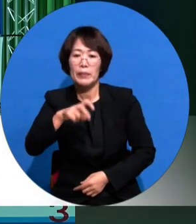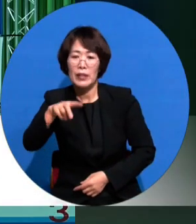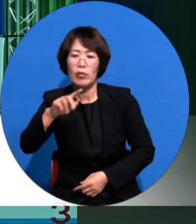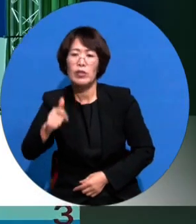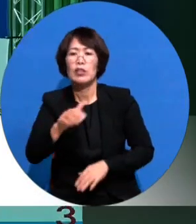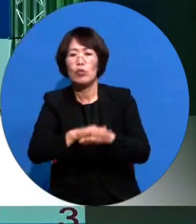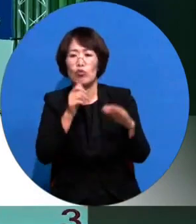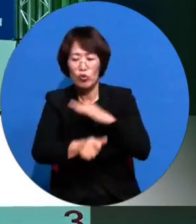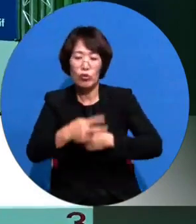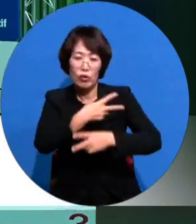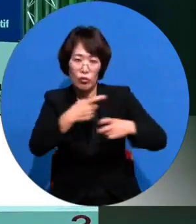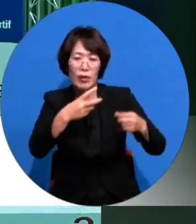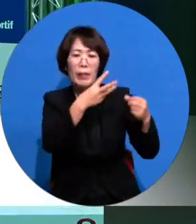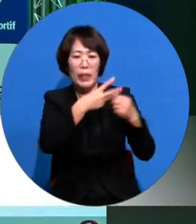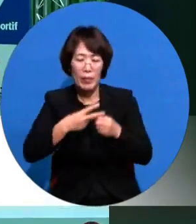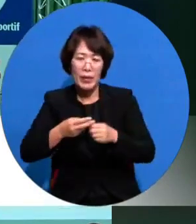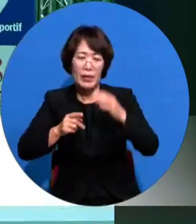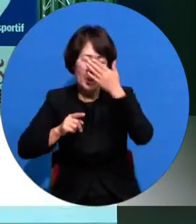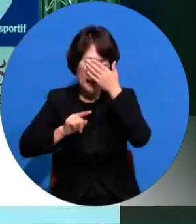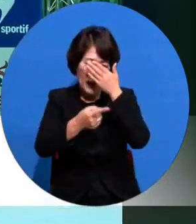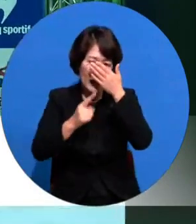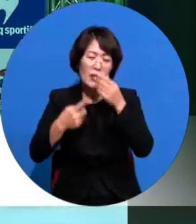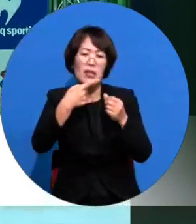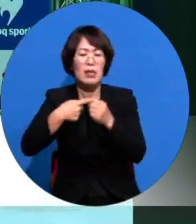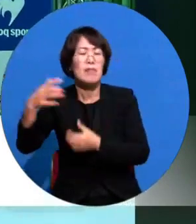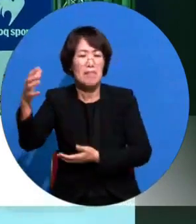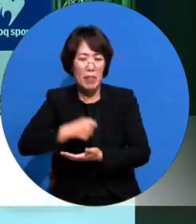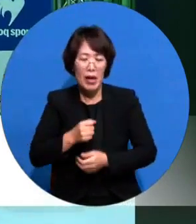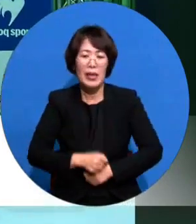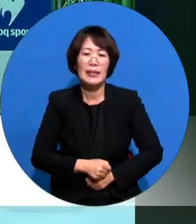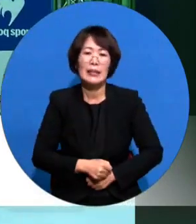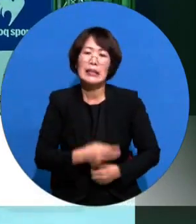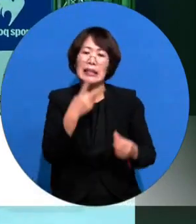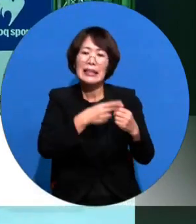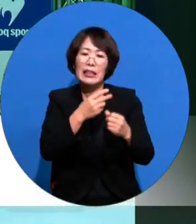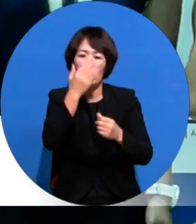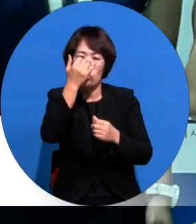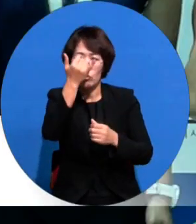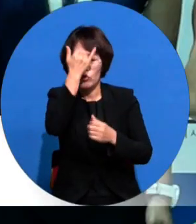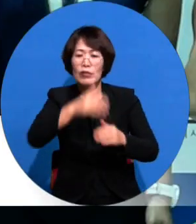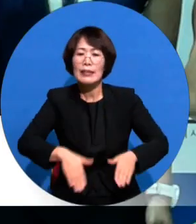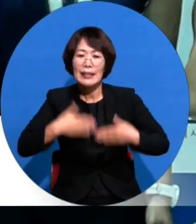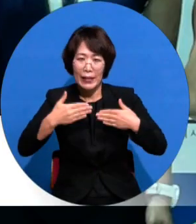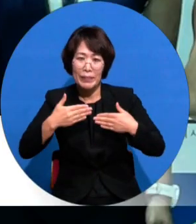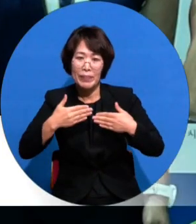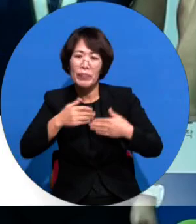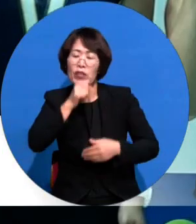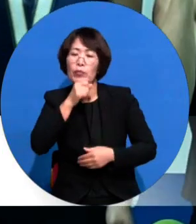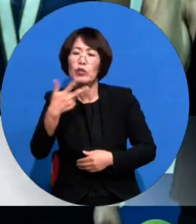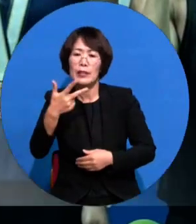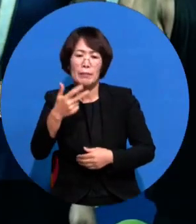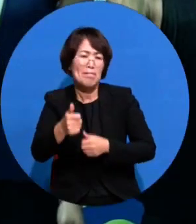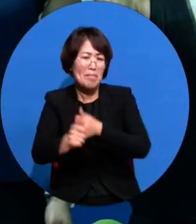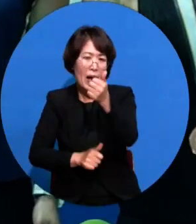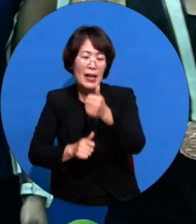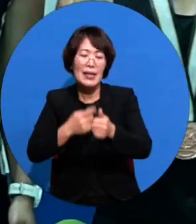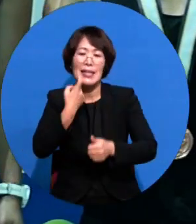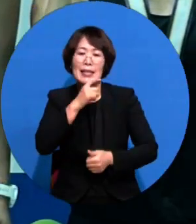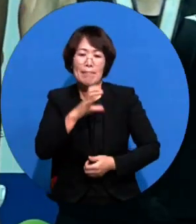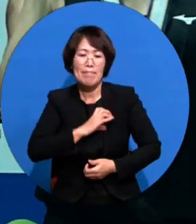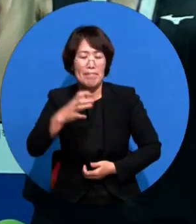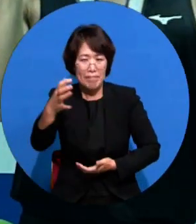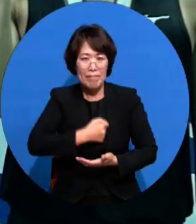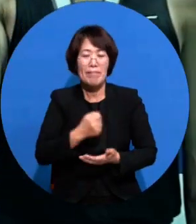선수는 수영에서 3위, 펜싱에서 1위를 기록하며 2위인 충남을 7점 차로 제치고 금메달을